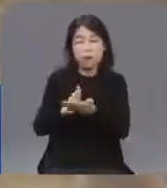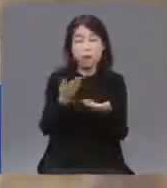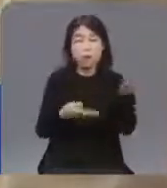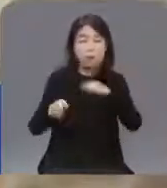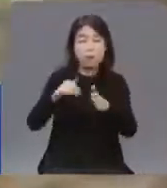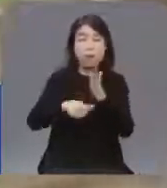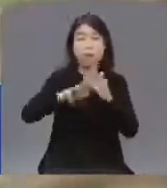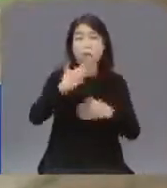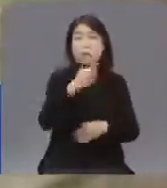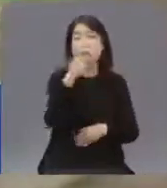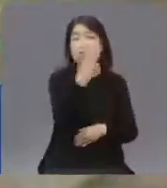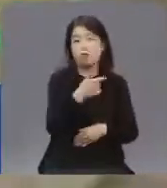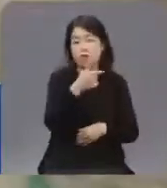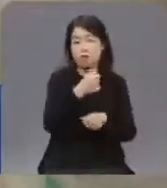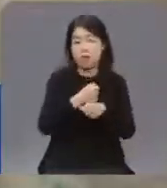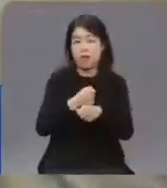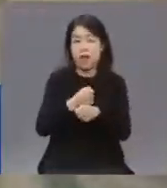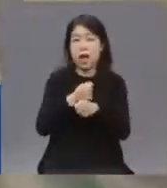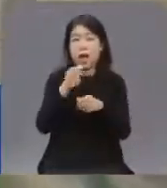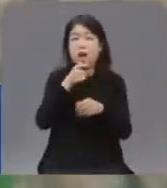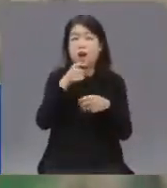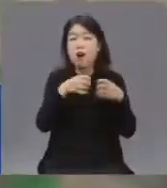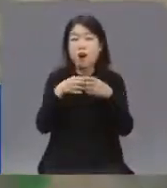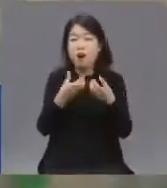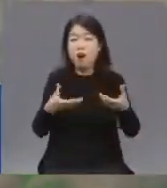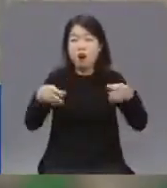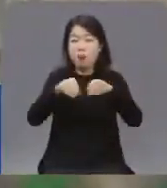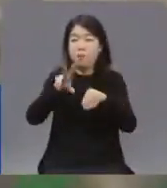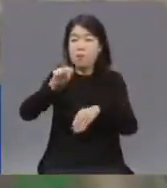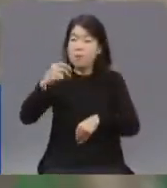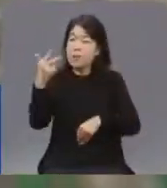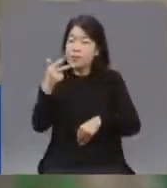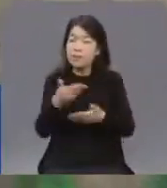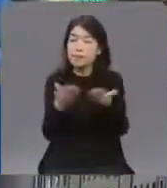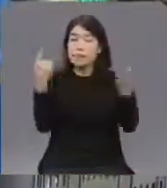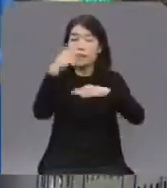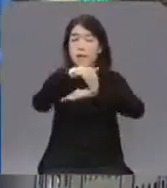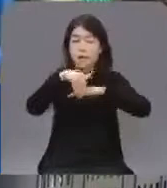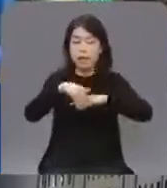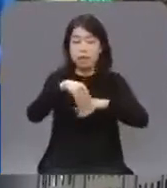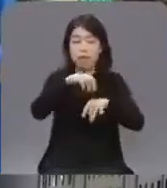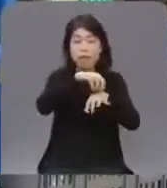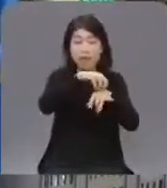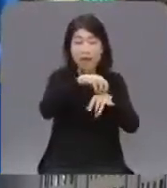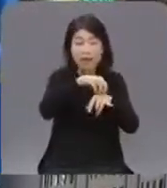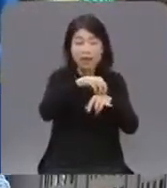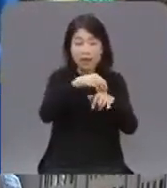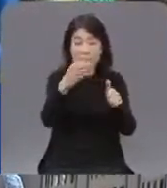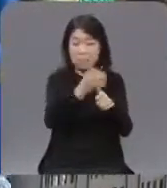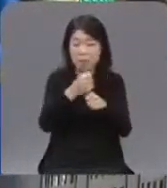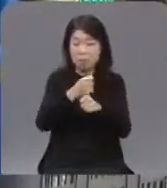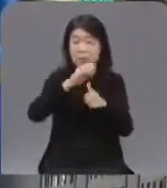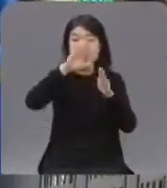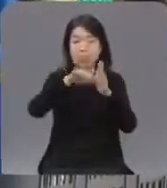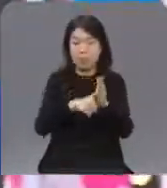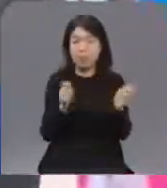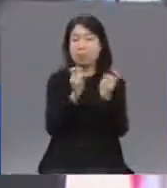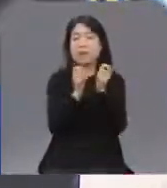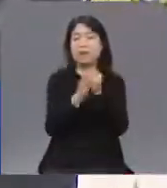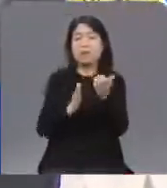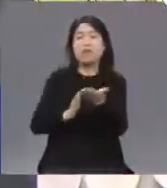6천 개와 아이스팩 2만 7천 개를 공급합니다. 무안군은 낙지 생산 적기에 맞춰 전용 포장재를